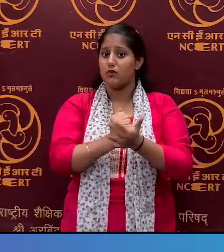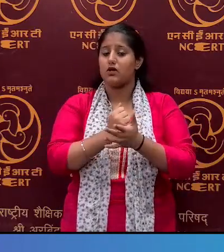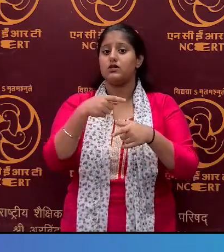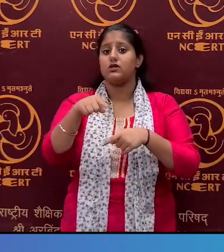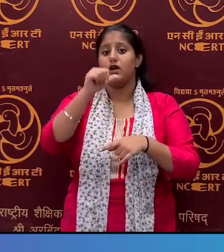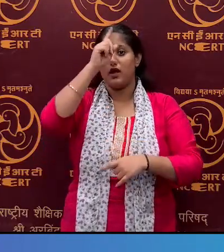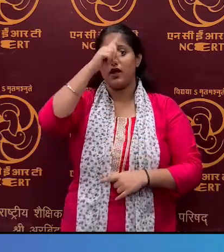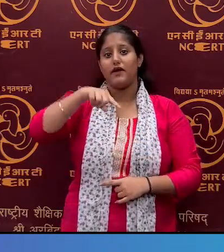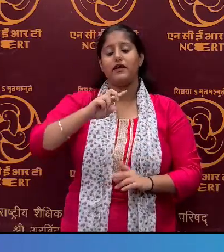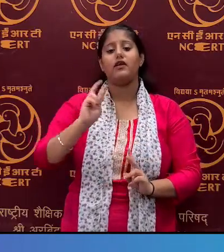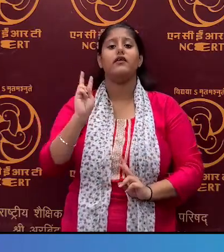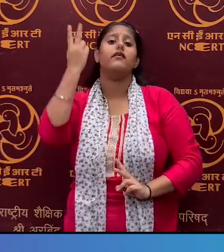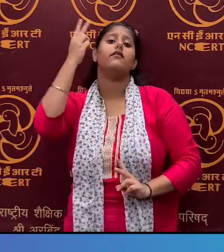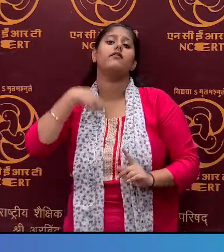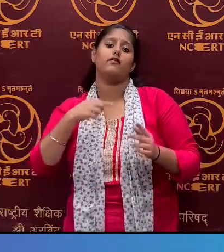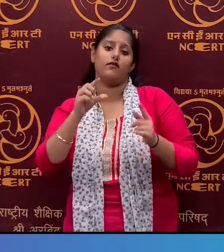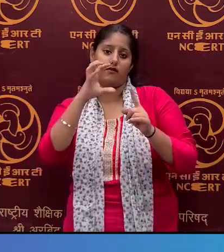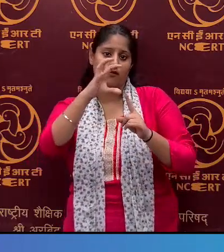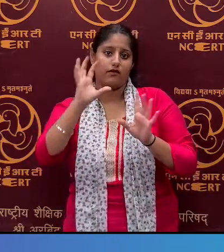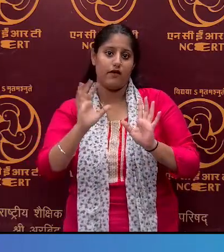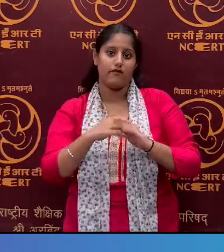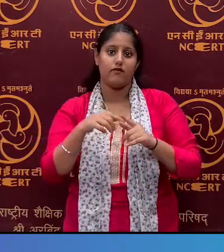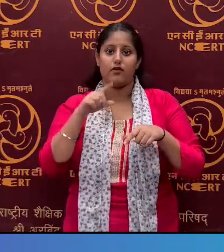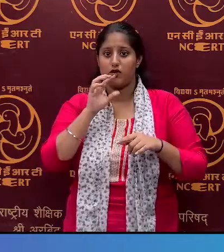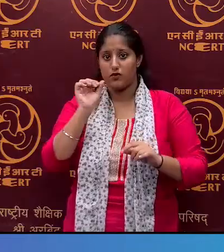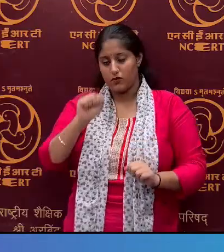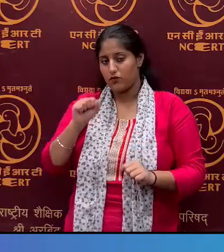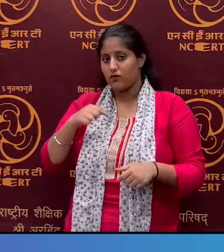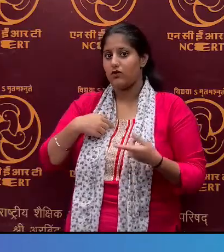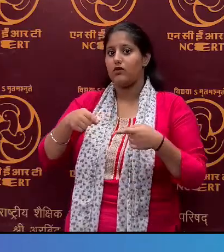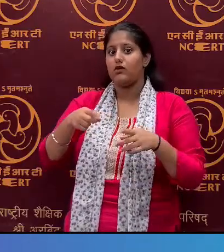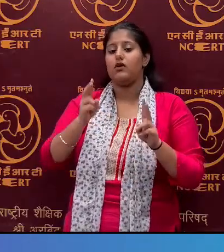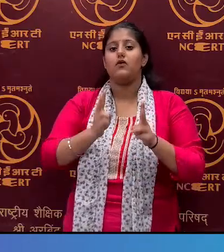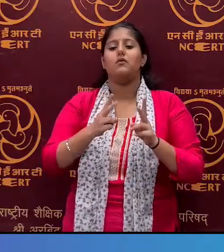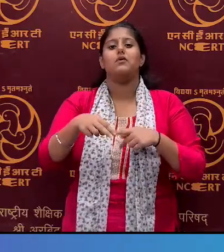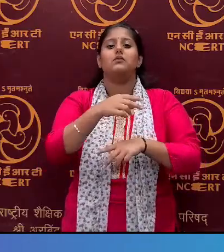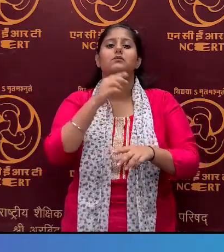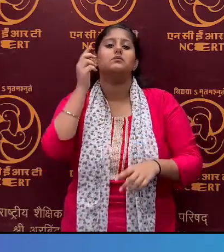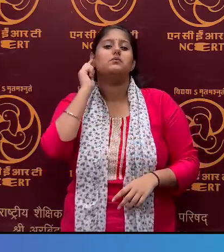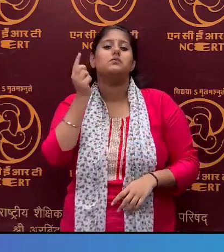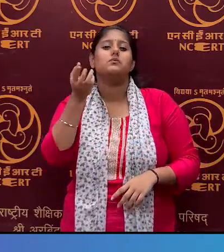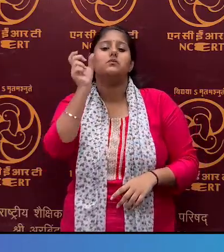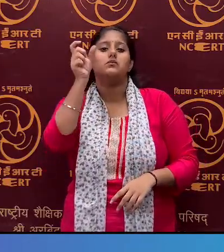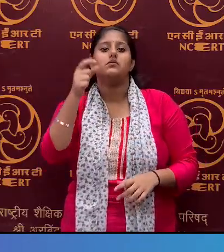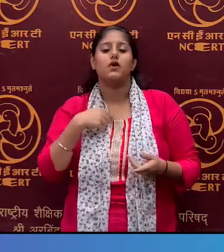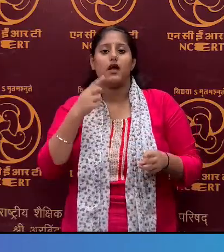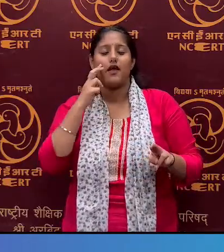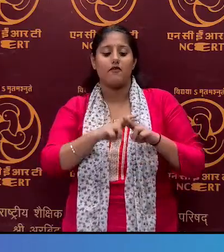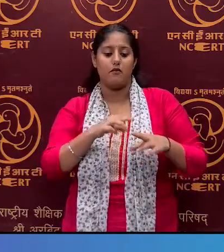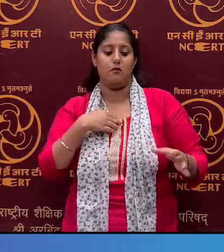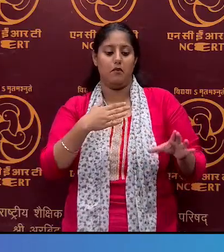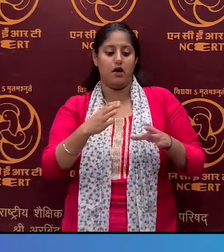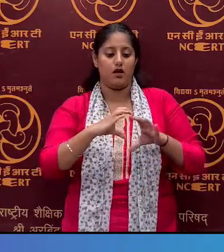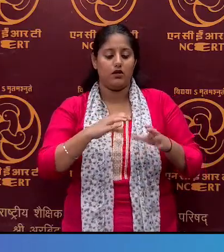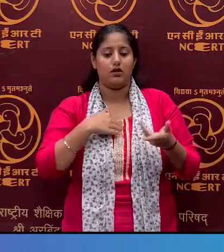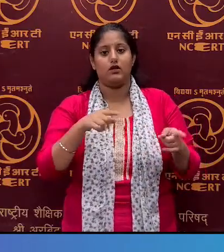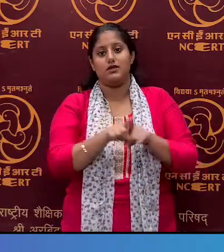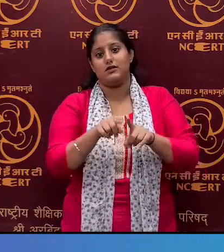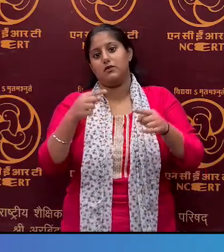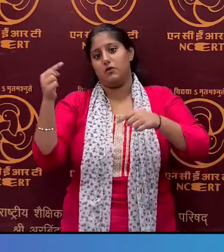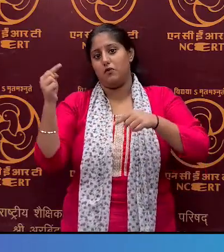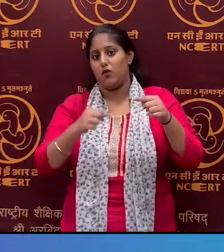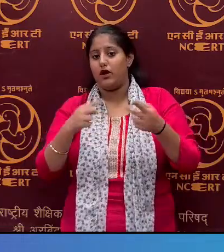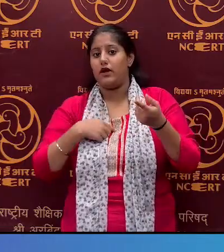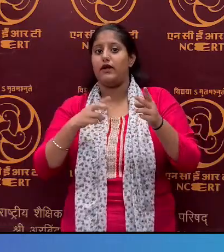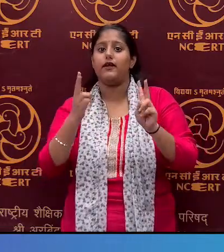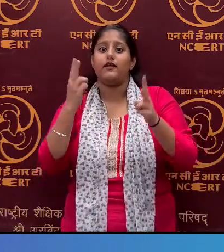वेरी यूनिक कंट्री. Normally we heard this word when we talk about the political differences,